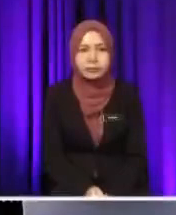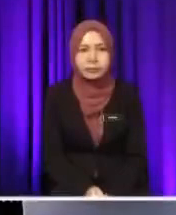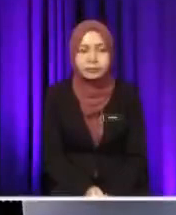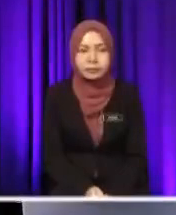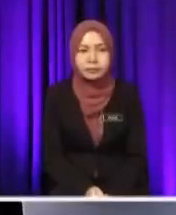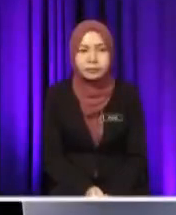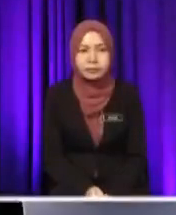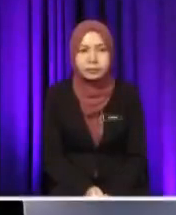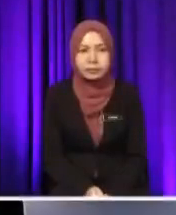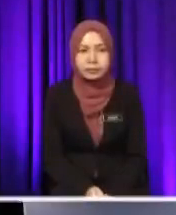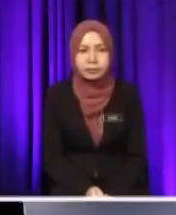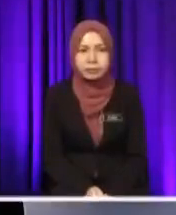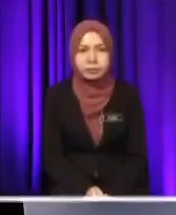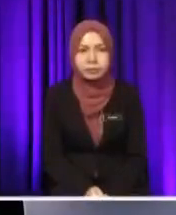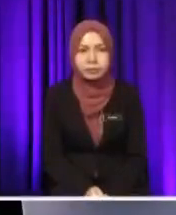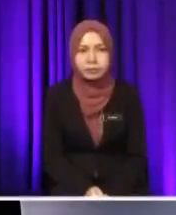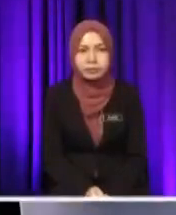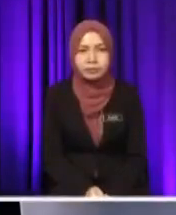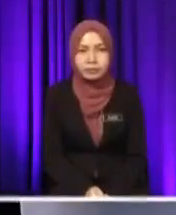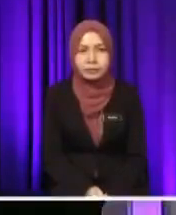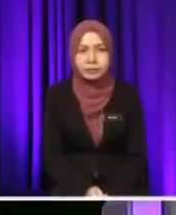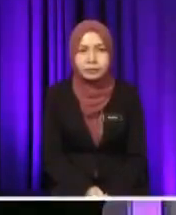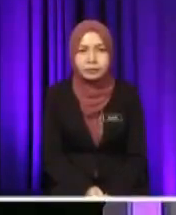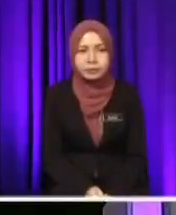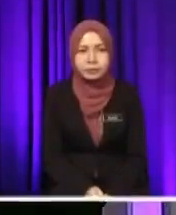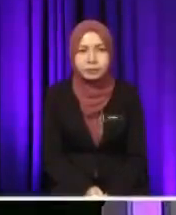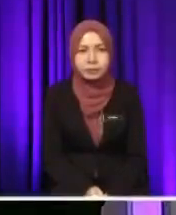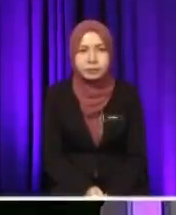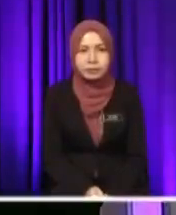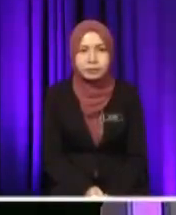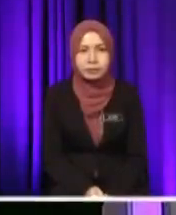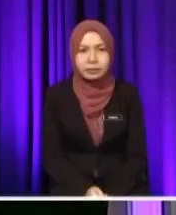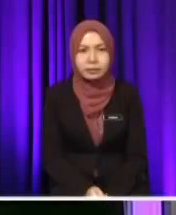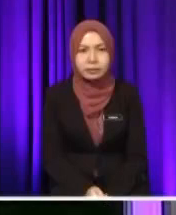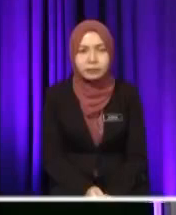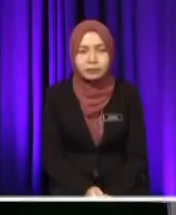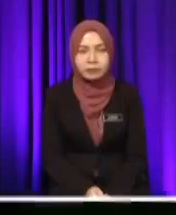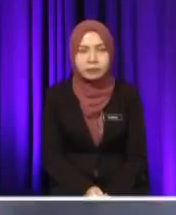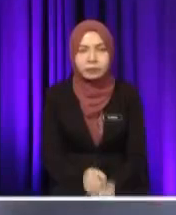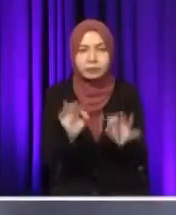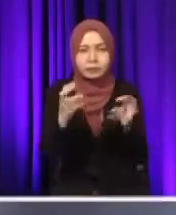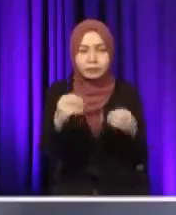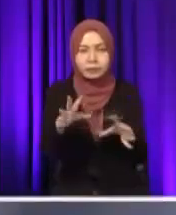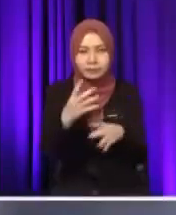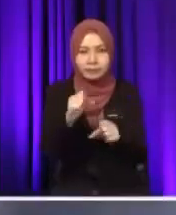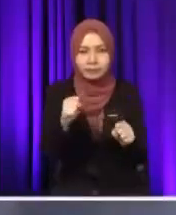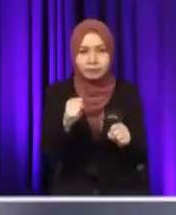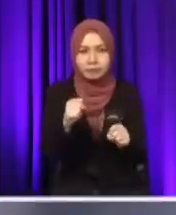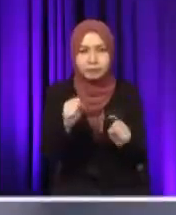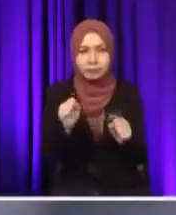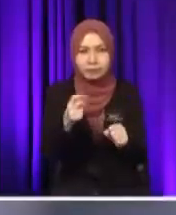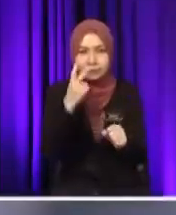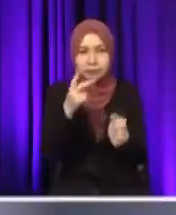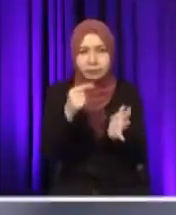bahan yang mengkakis. Eh. Alright. Ini kalau contoh sampel yang dah siap, bahagian atas dia. Okey. So, bahagian atas. Lawa